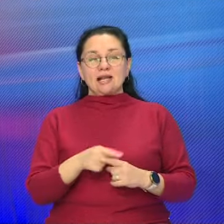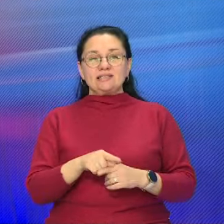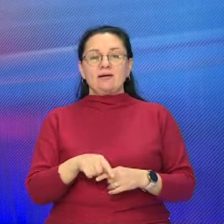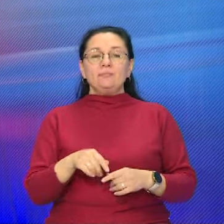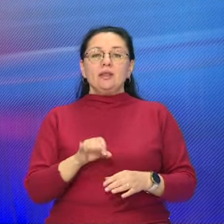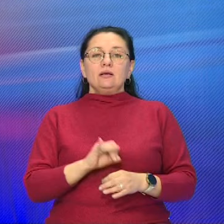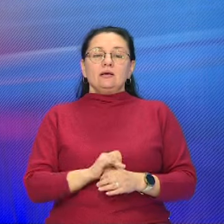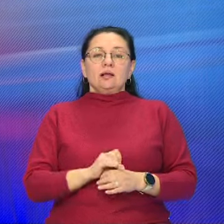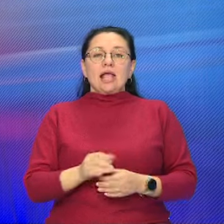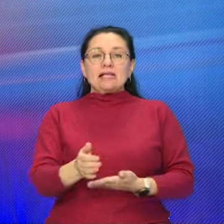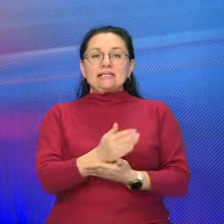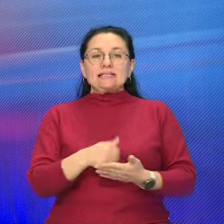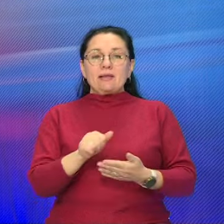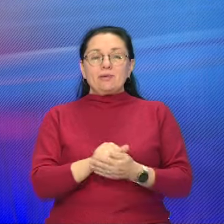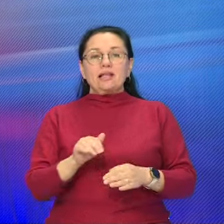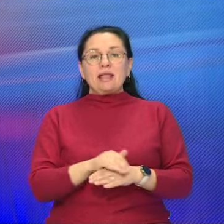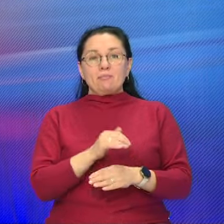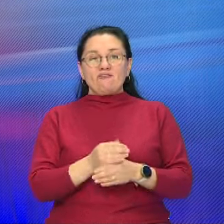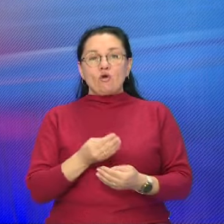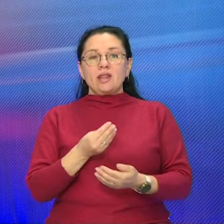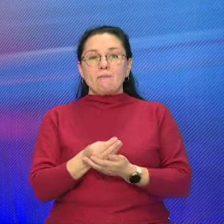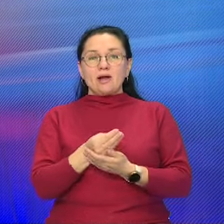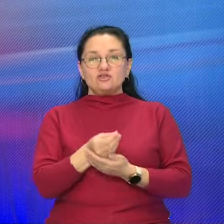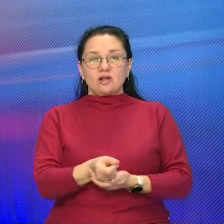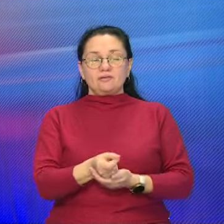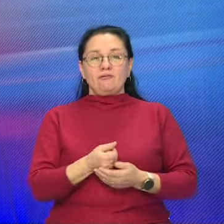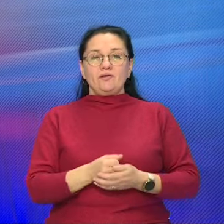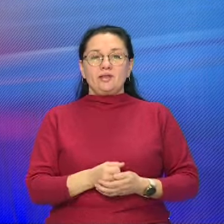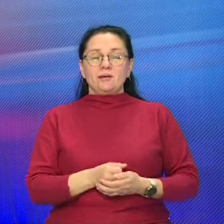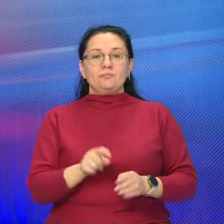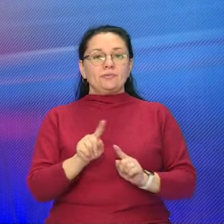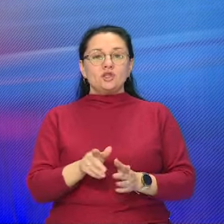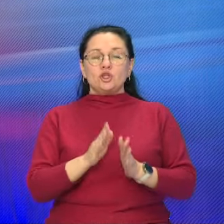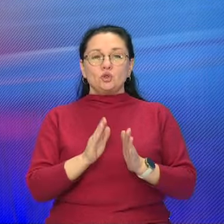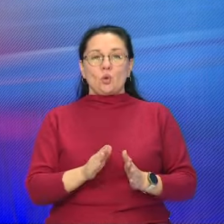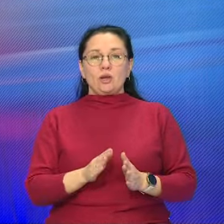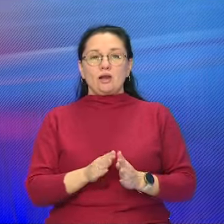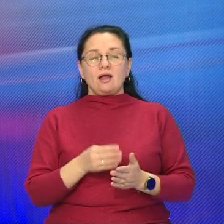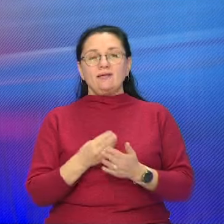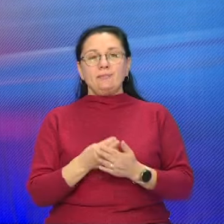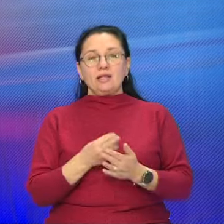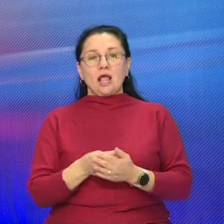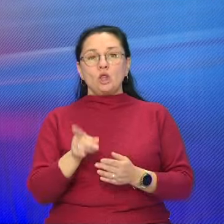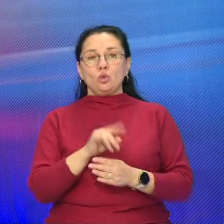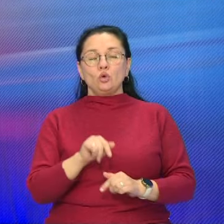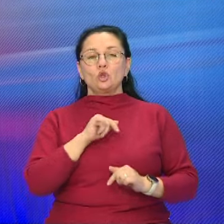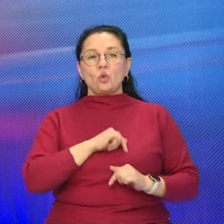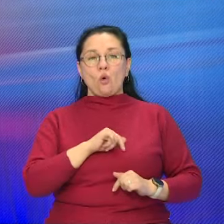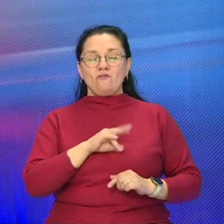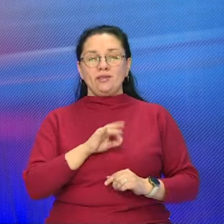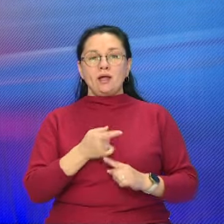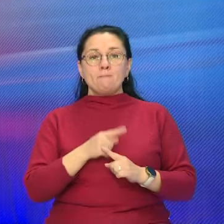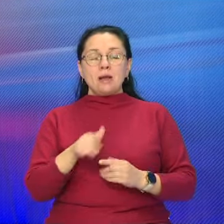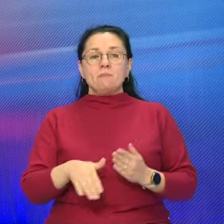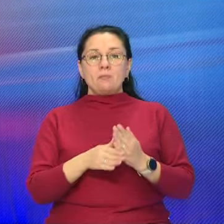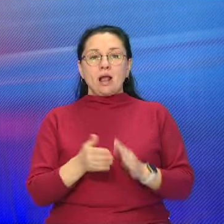милосердия, собираем добровольные пожертвования не только материально, но и духовно. Мы помогаем тяжело